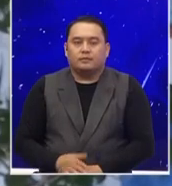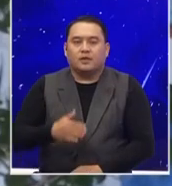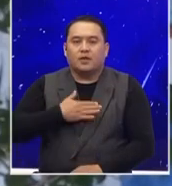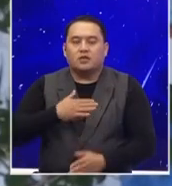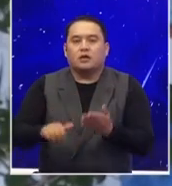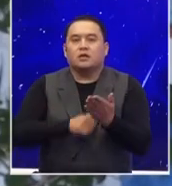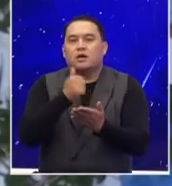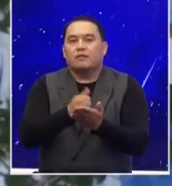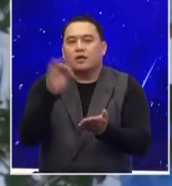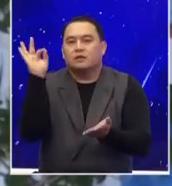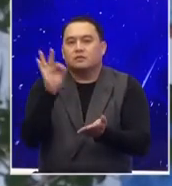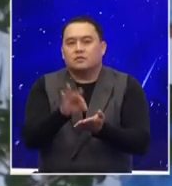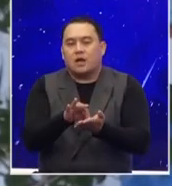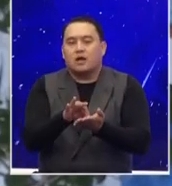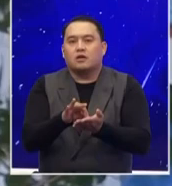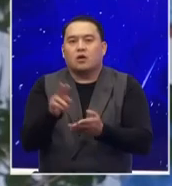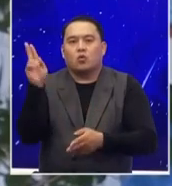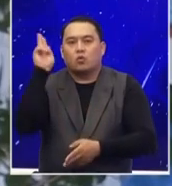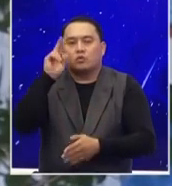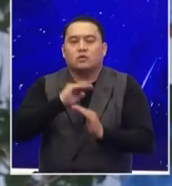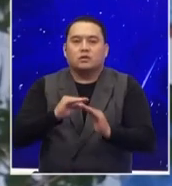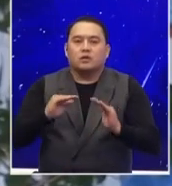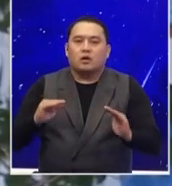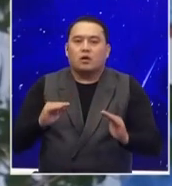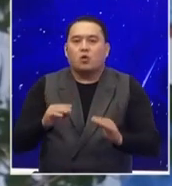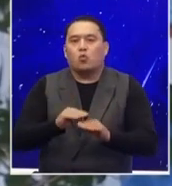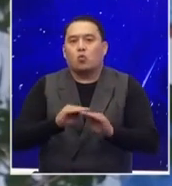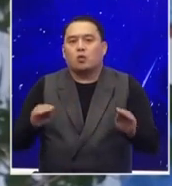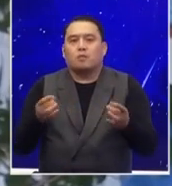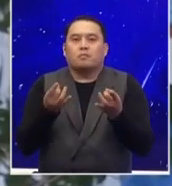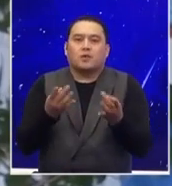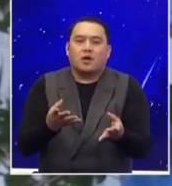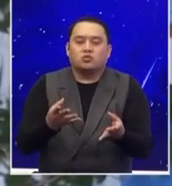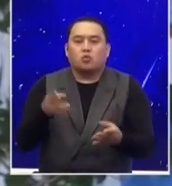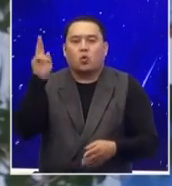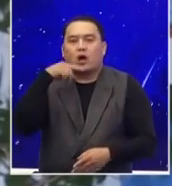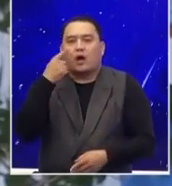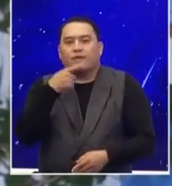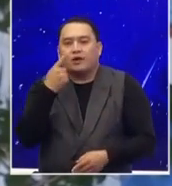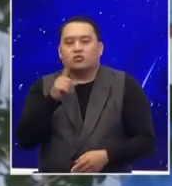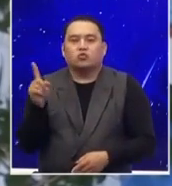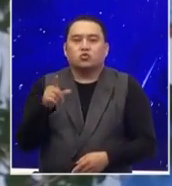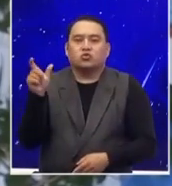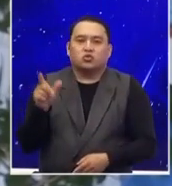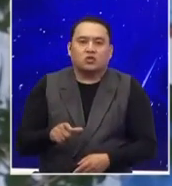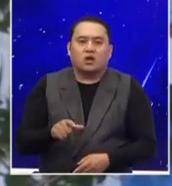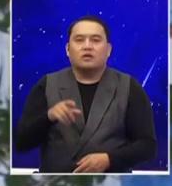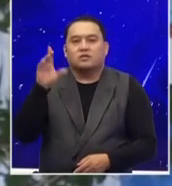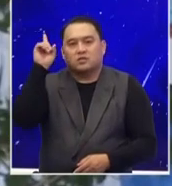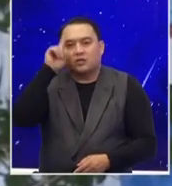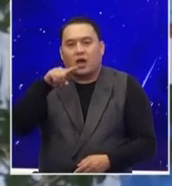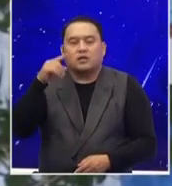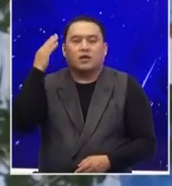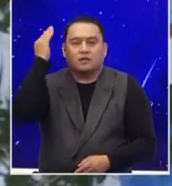Наша главная задача сейчас – это чтобы ученики овладели хотя бы уровнем элементари. Это уровень, на котором человек уже владеет